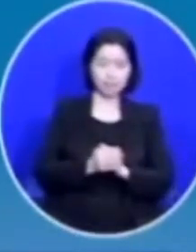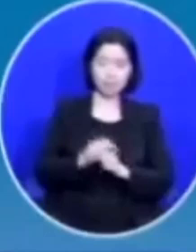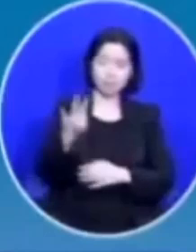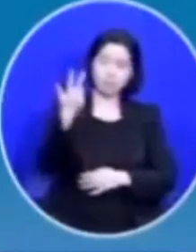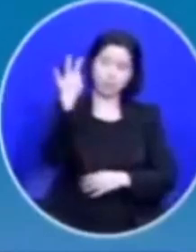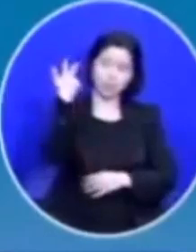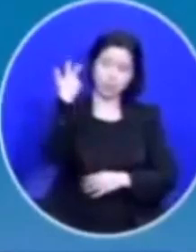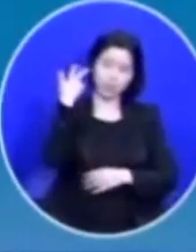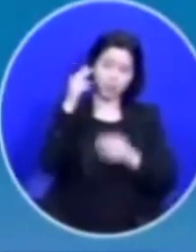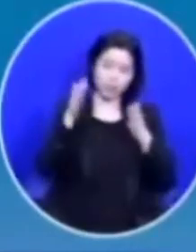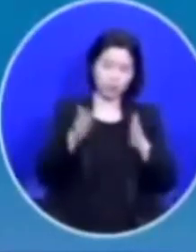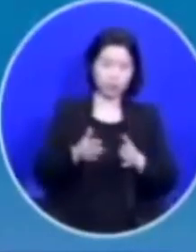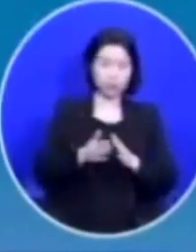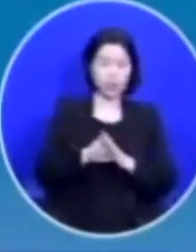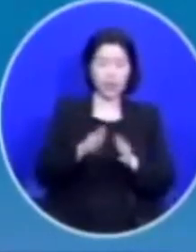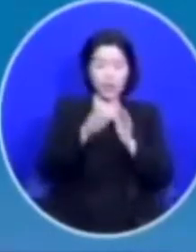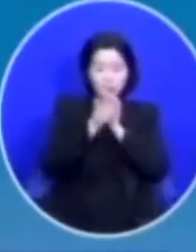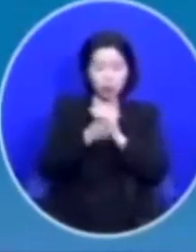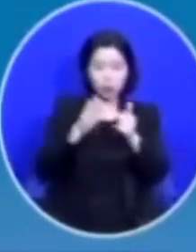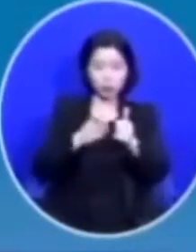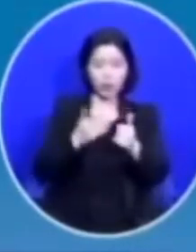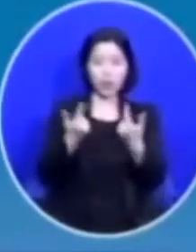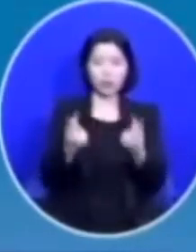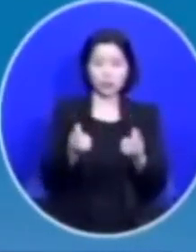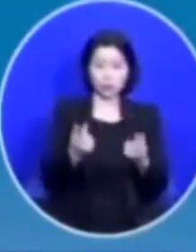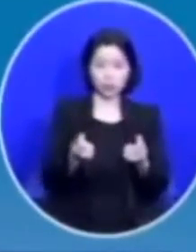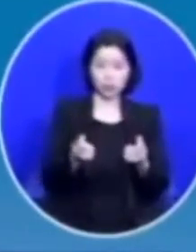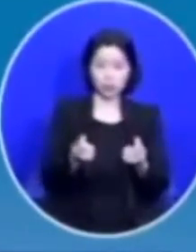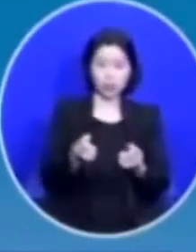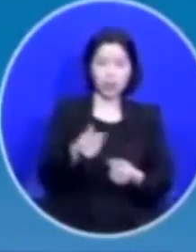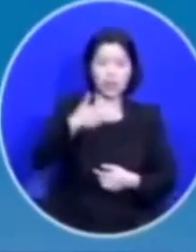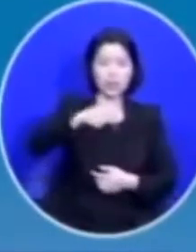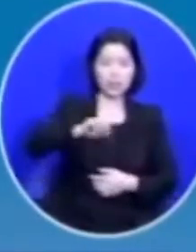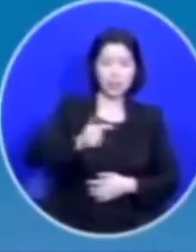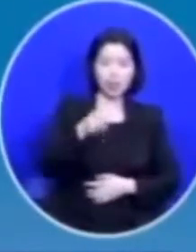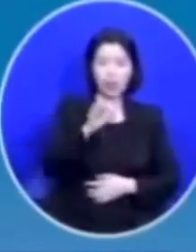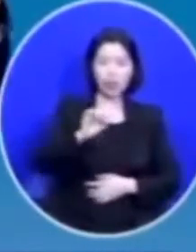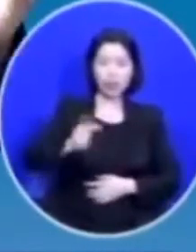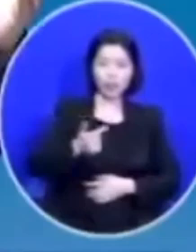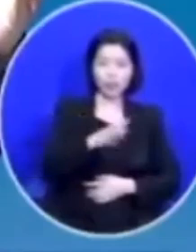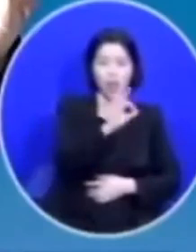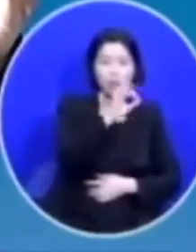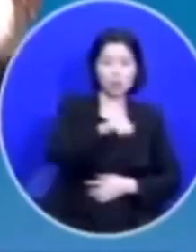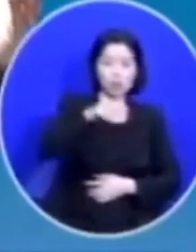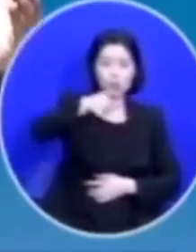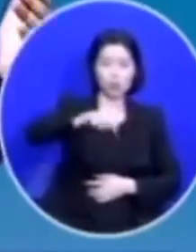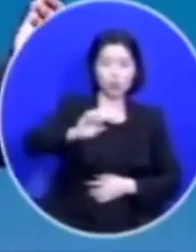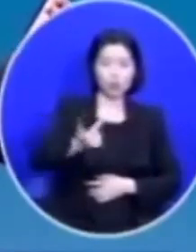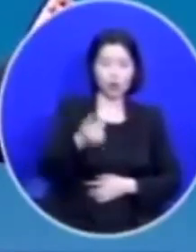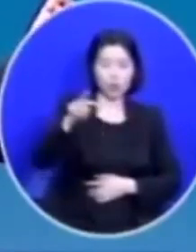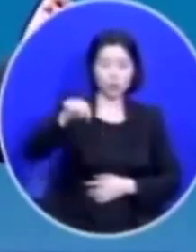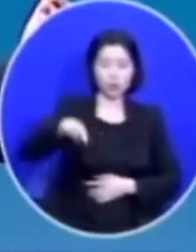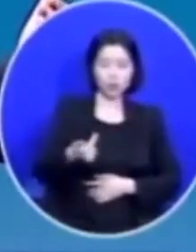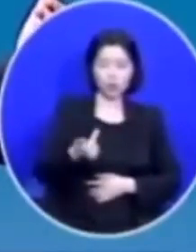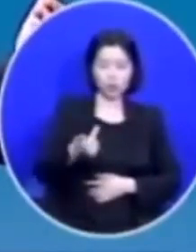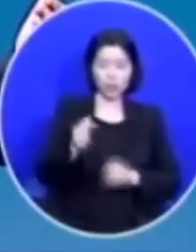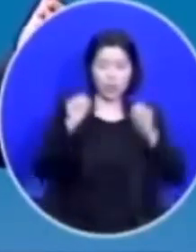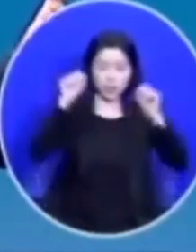지난 주일에 제가 기도 부탁을 드린 것처럼 천안 유관순 체육관에서 열린